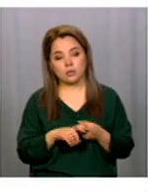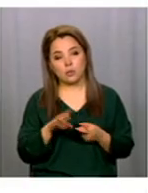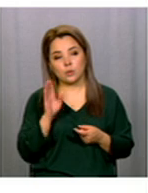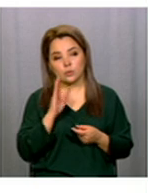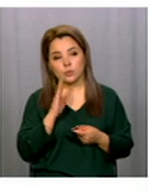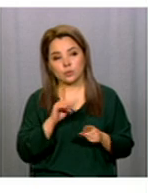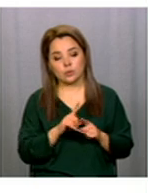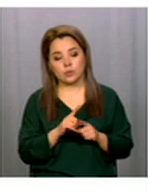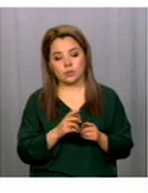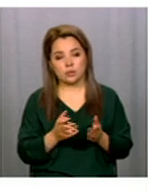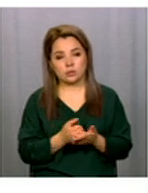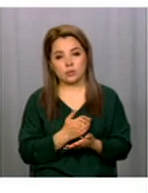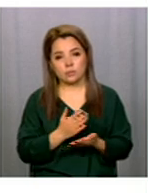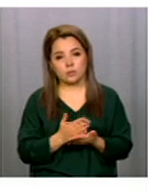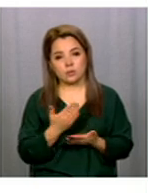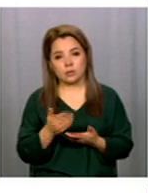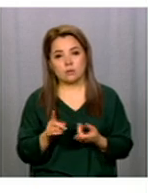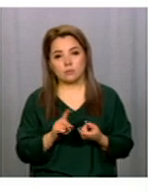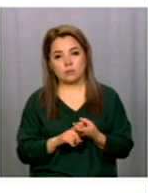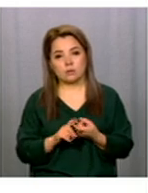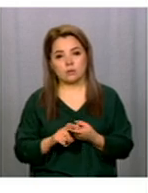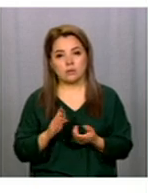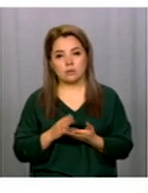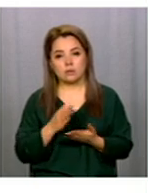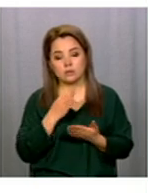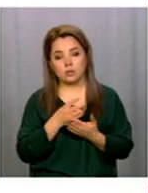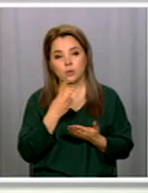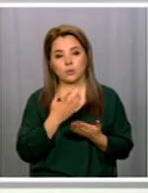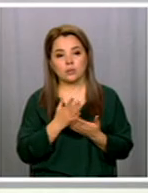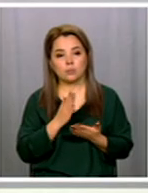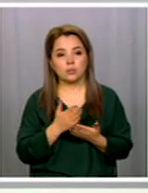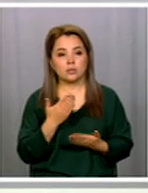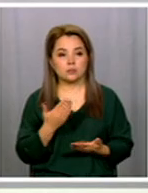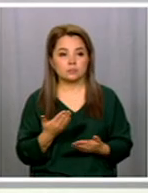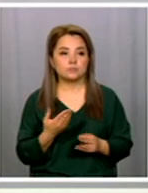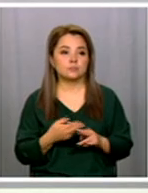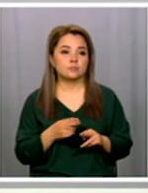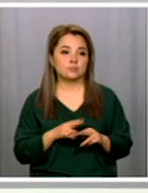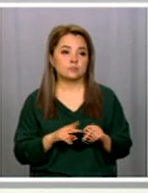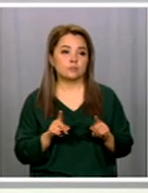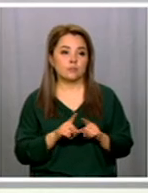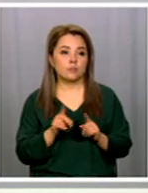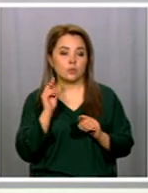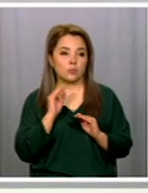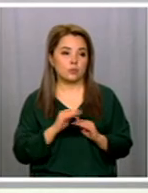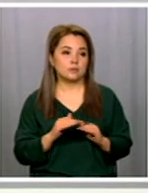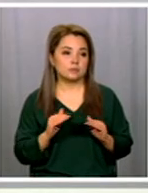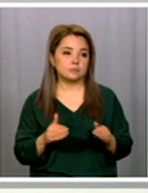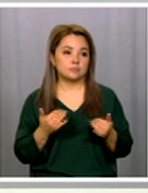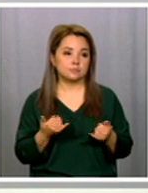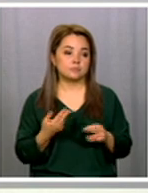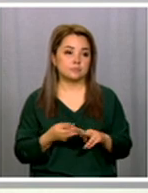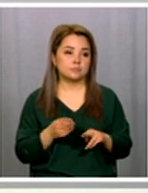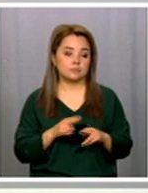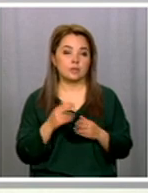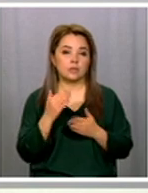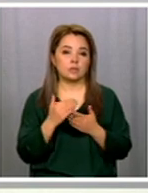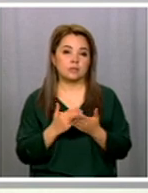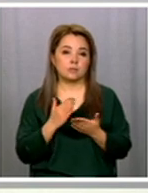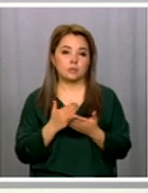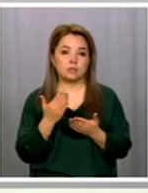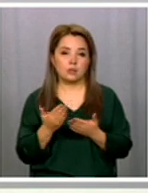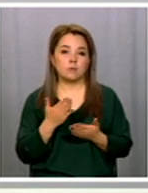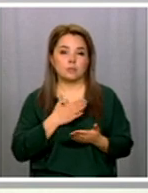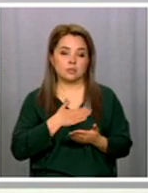байланыс арқылы байланысып отырғанын көруге болады. Сонымен оқушылар, мына тізбектерден